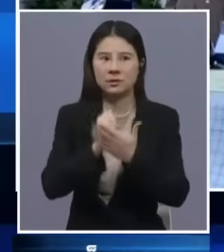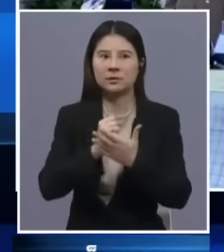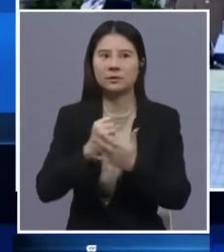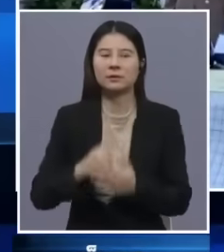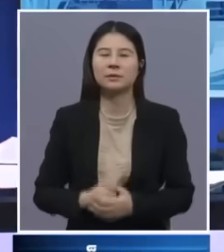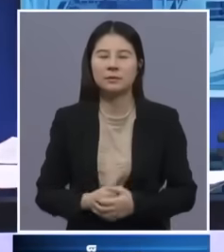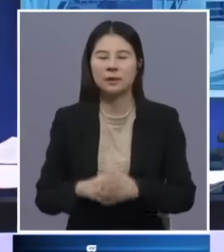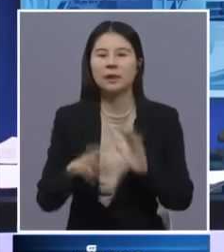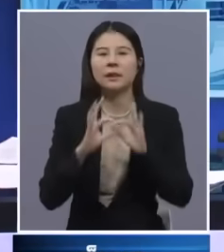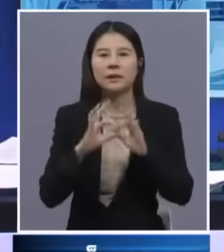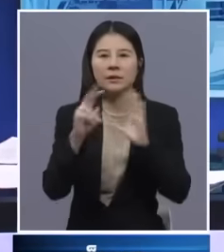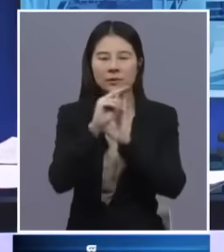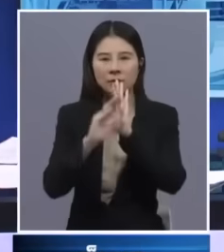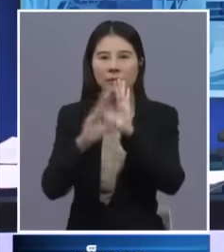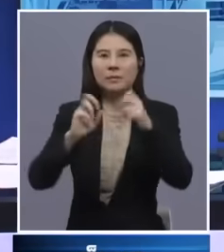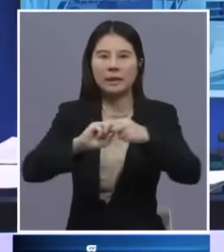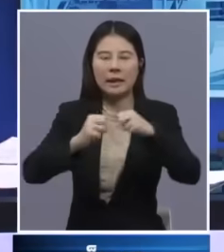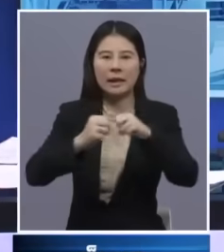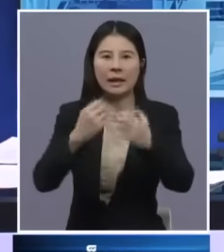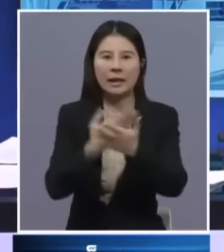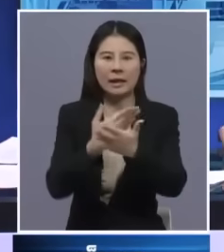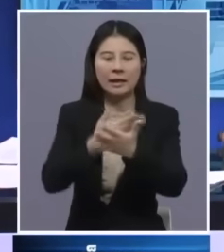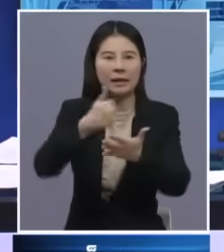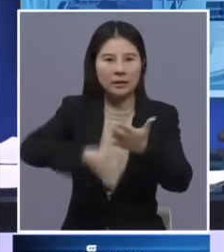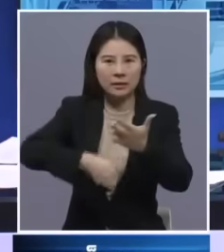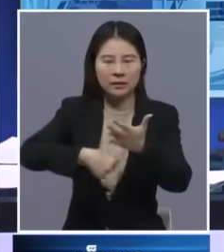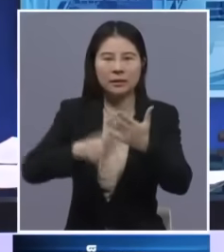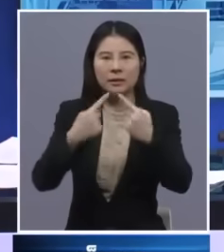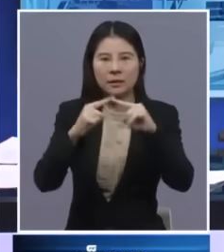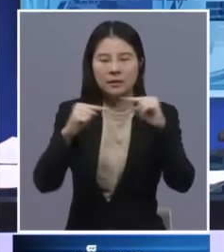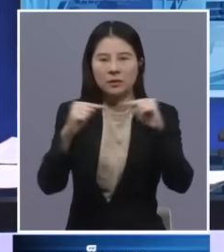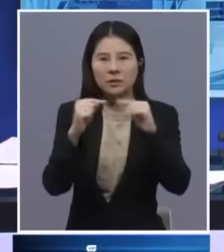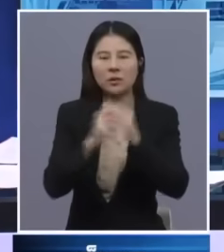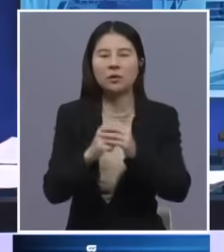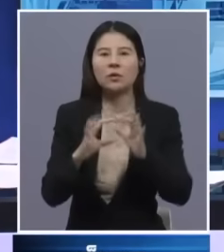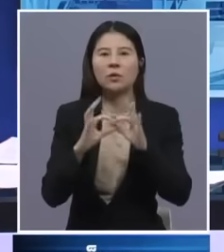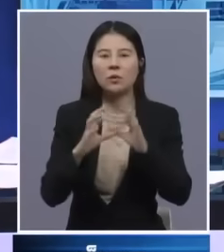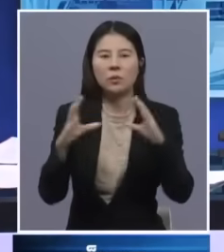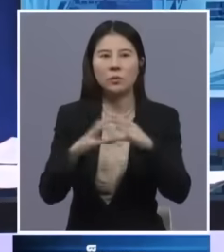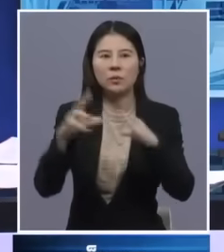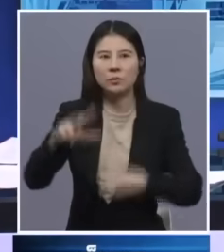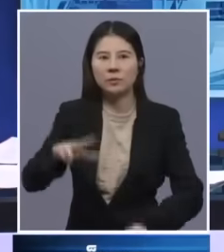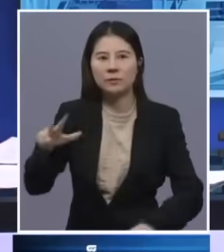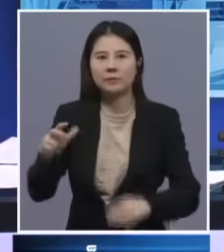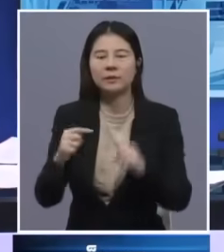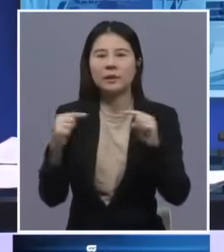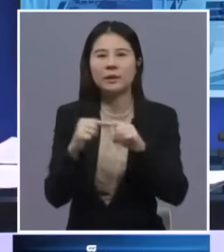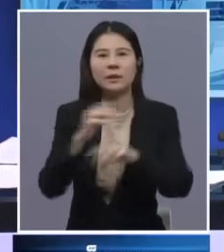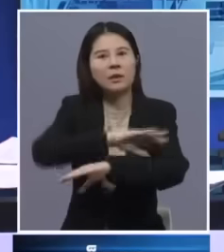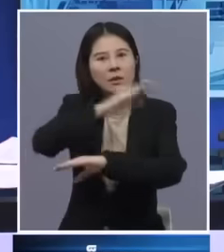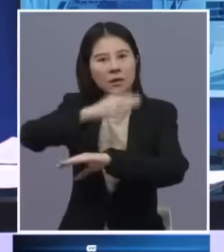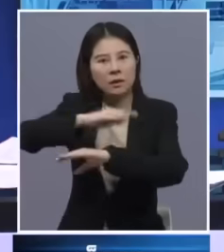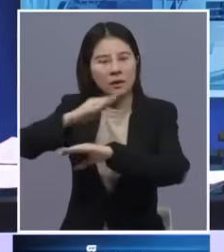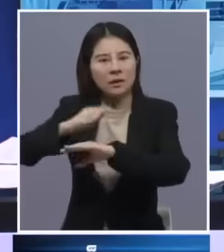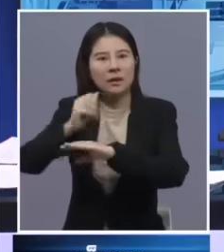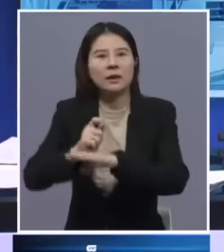น ี่ ก็คือนโยบายการแก้ไขปัญหาหนี้สินแต่เมื่อวานที่ต้องไปติดตามกันก็คือเวทีสัมมนาของเพื่อไทย ใช่ค่ะที่เขาใหญ่เมื่อวานนี่เป็นวันแ